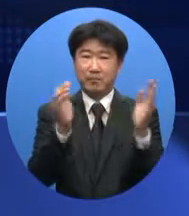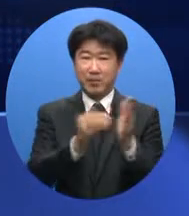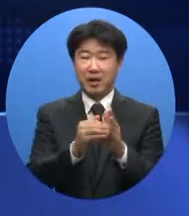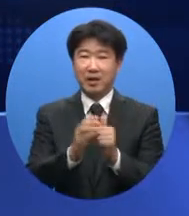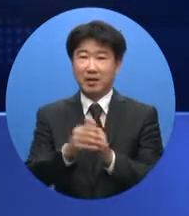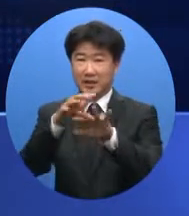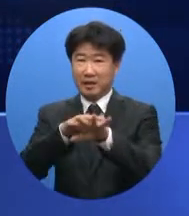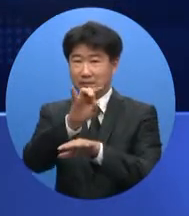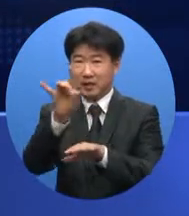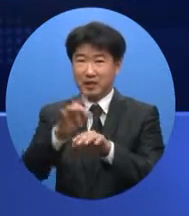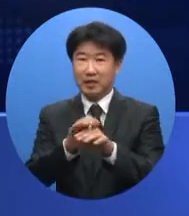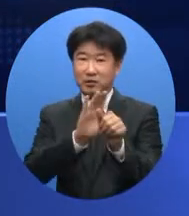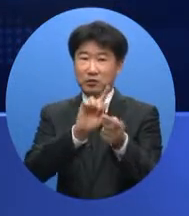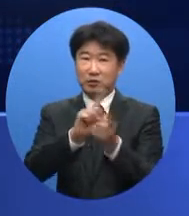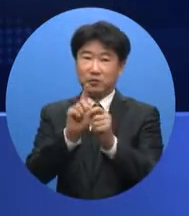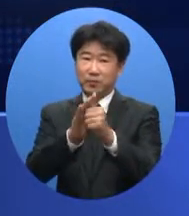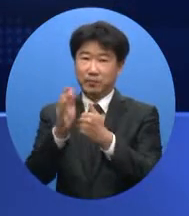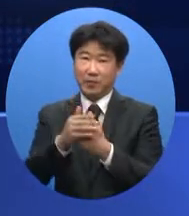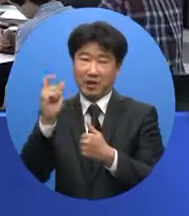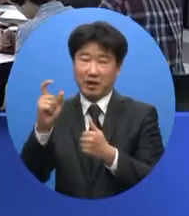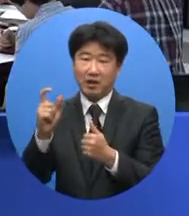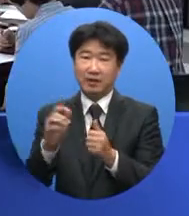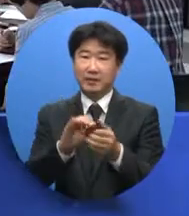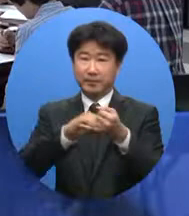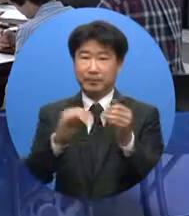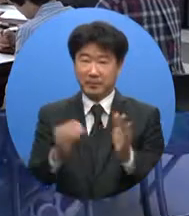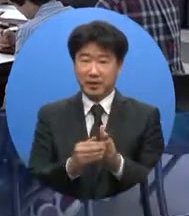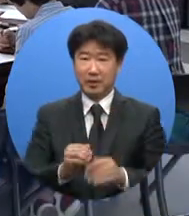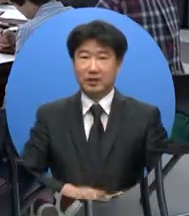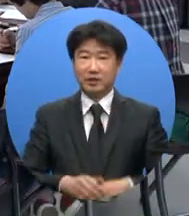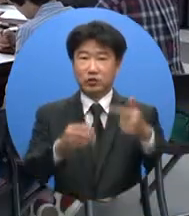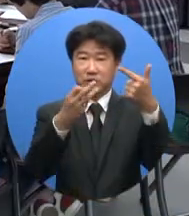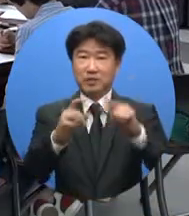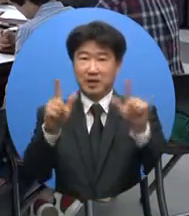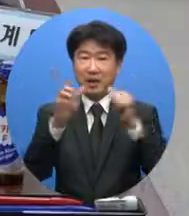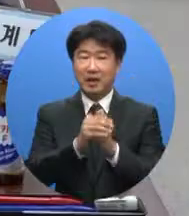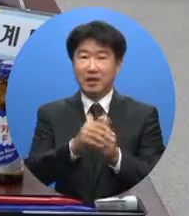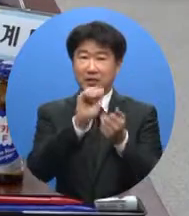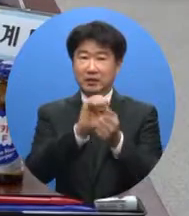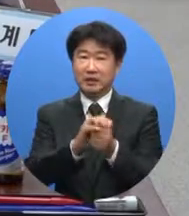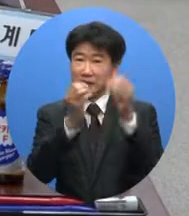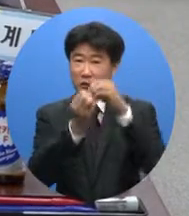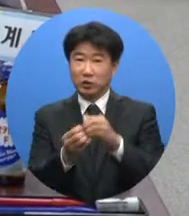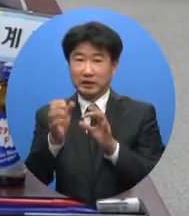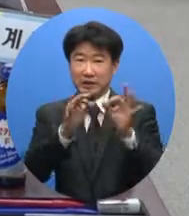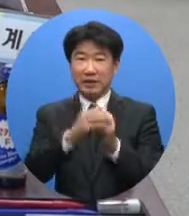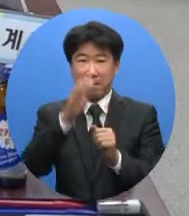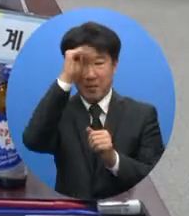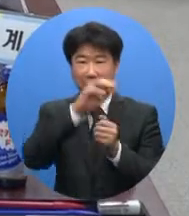기관별 협력체계 구축을 강화하기로 했습니다. 또 13일에는 전통시장 가금류 유통실태 점검에